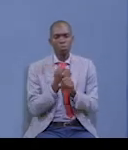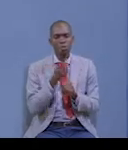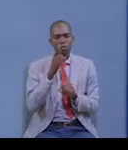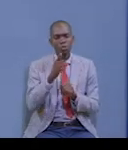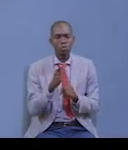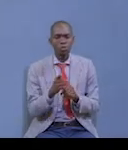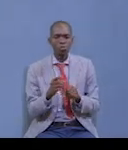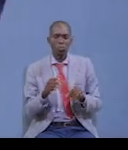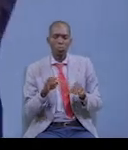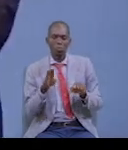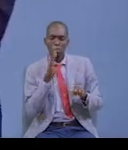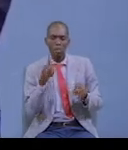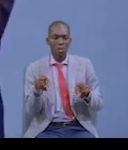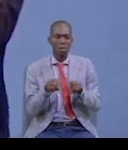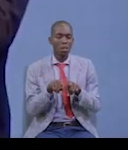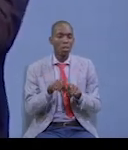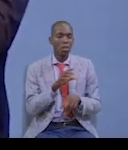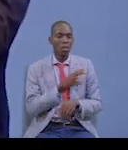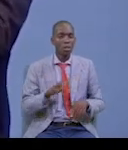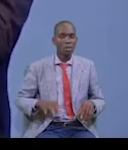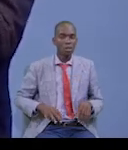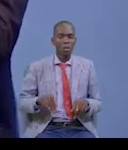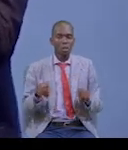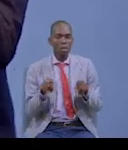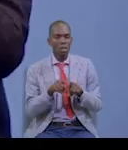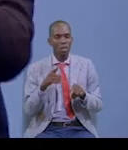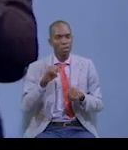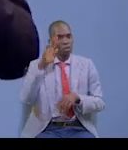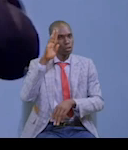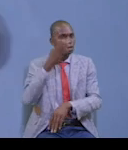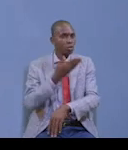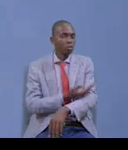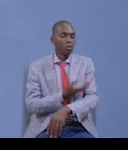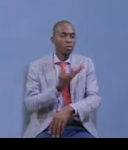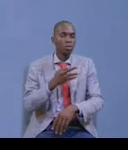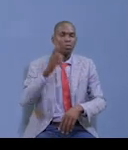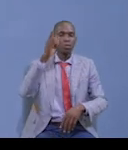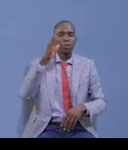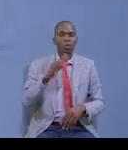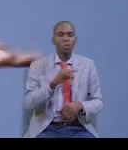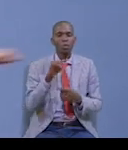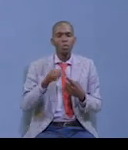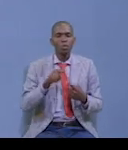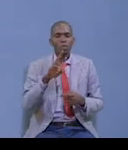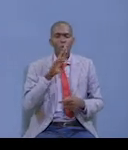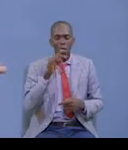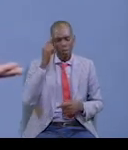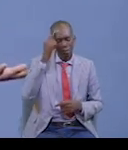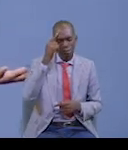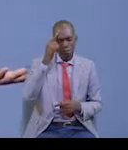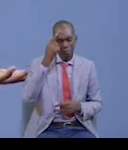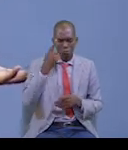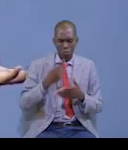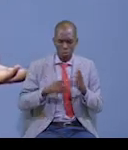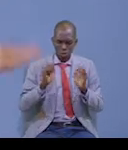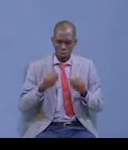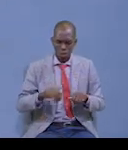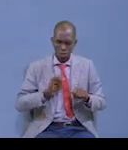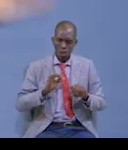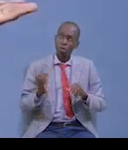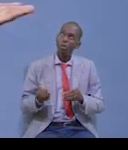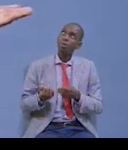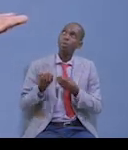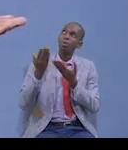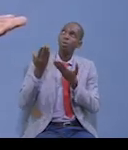మిమ్మల్ని క్రీస్తు కనబడేలా చేస్తుంది. Like the son of God. దేవుని కుమారుడు ఆయన. When you are thinking of what can I give? నేను ఏమి ఇవ్వగలను అలా